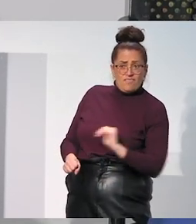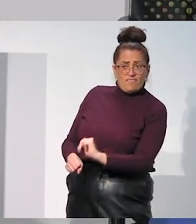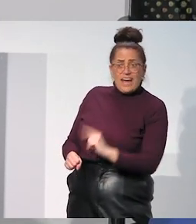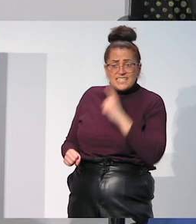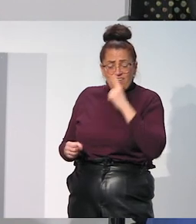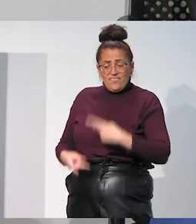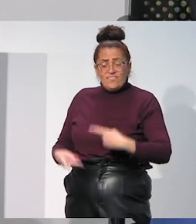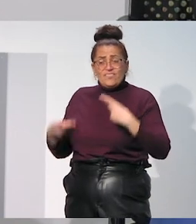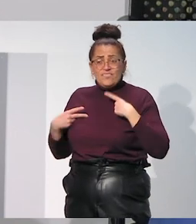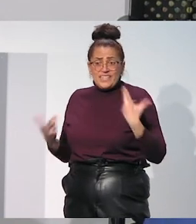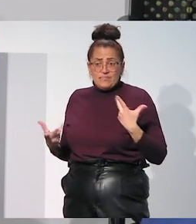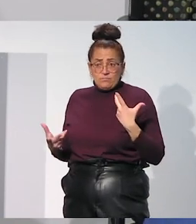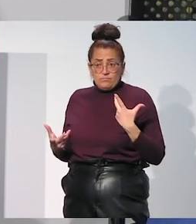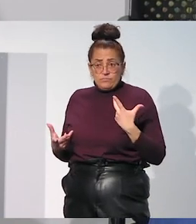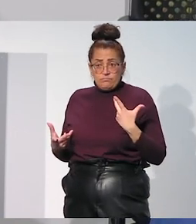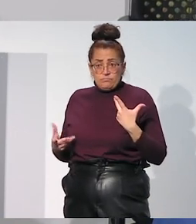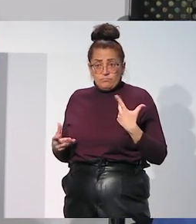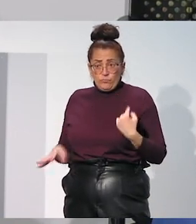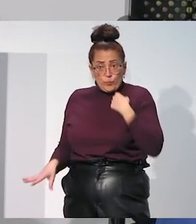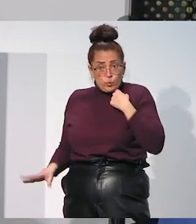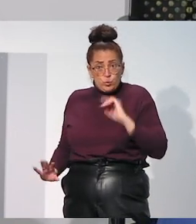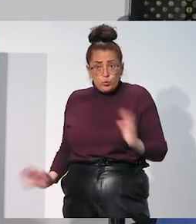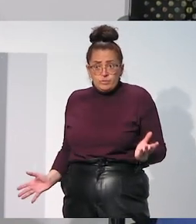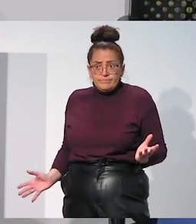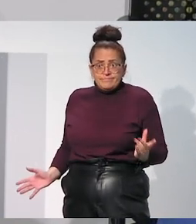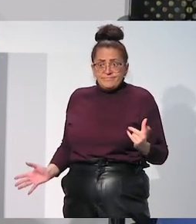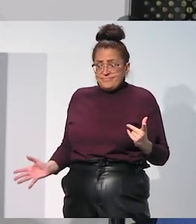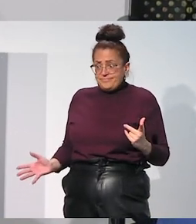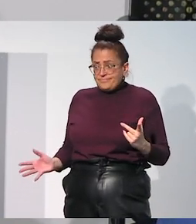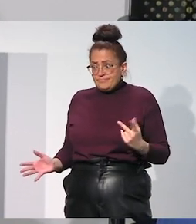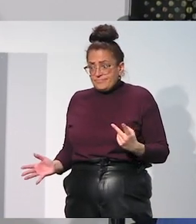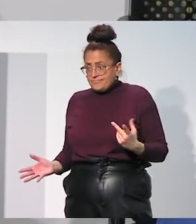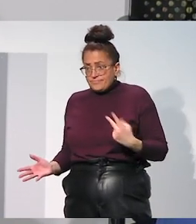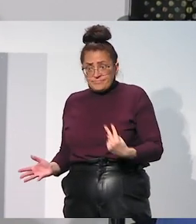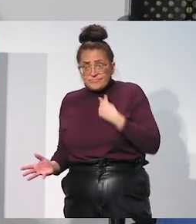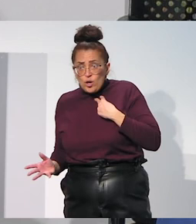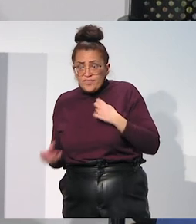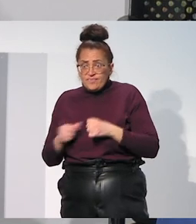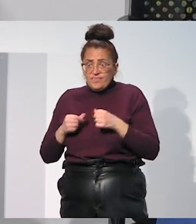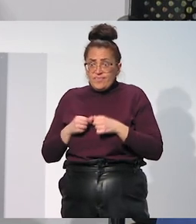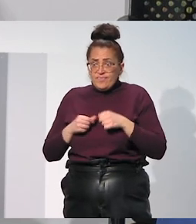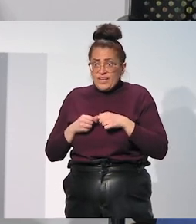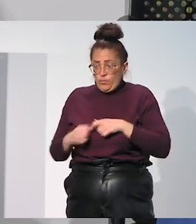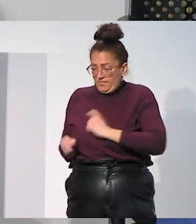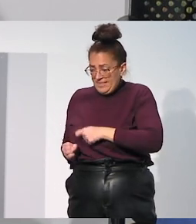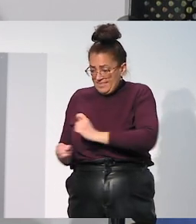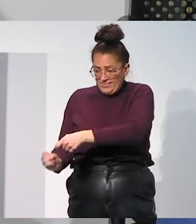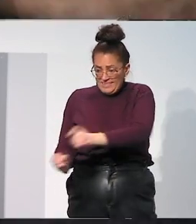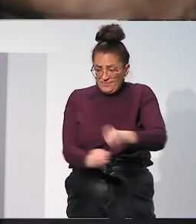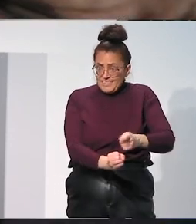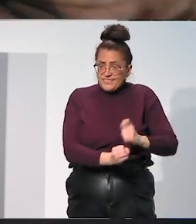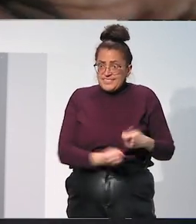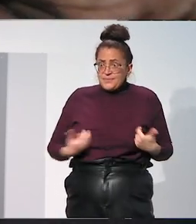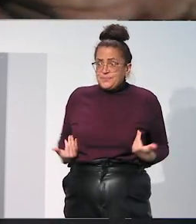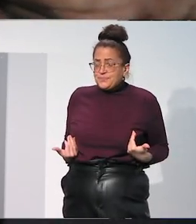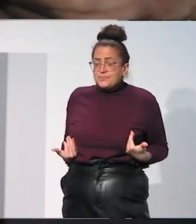saccage. Elle le sait, elle est coincée, vissée, avec les 3 enfants. Il est le père des